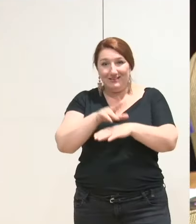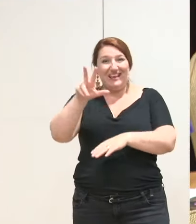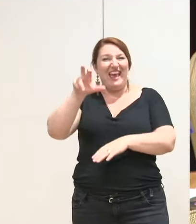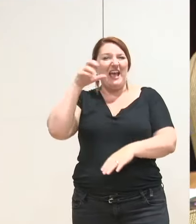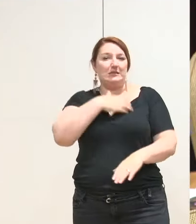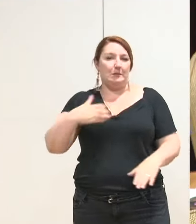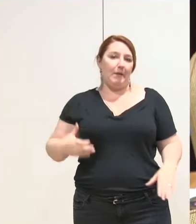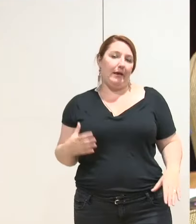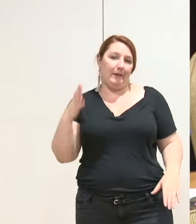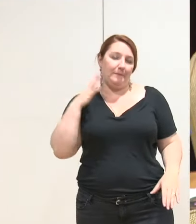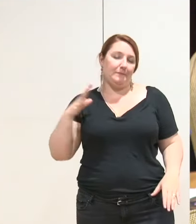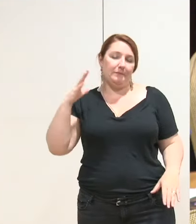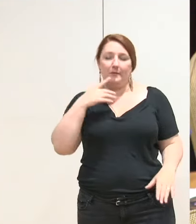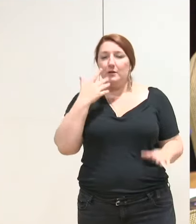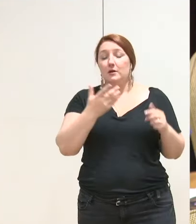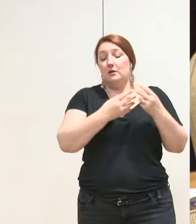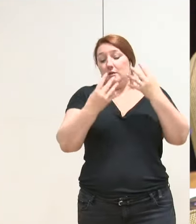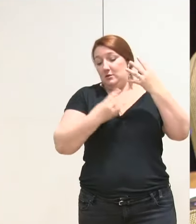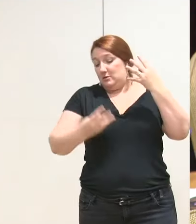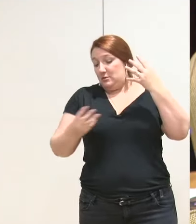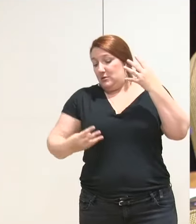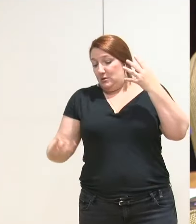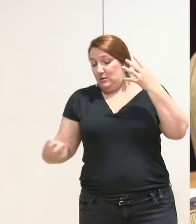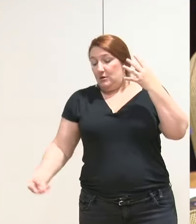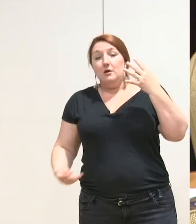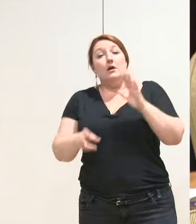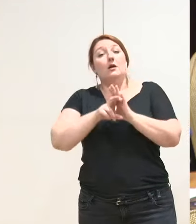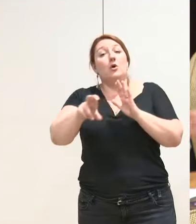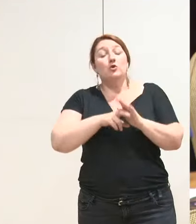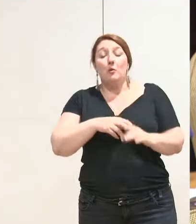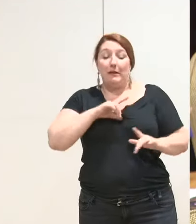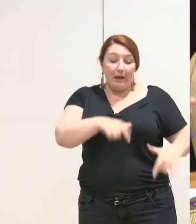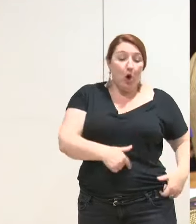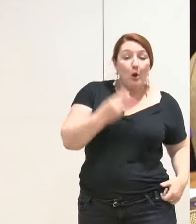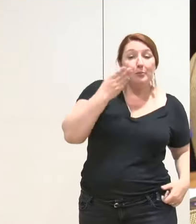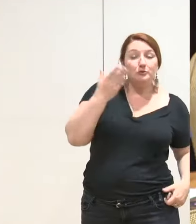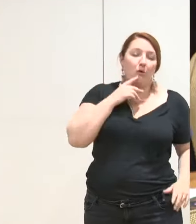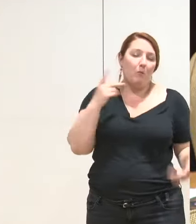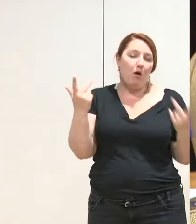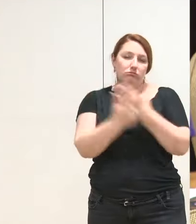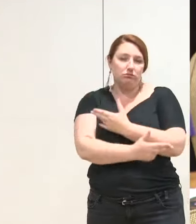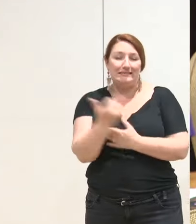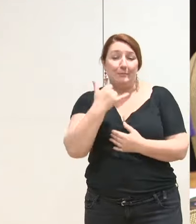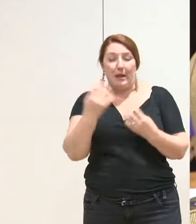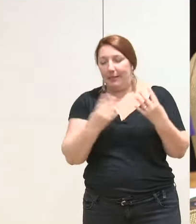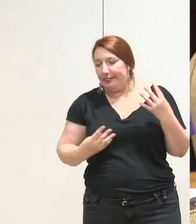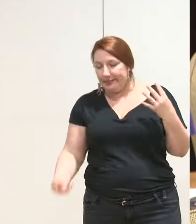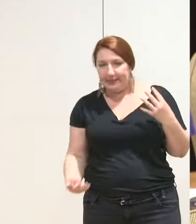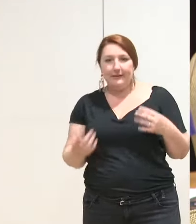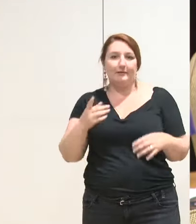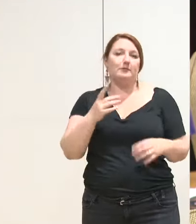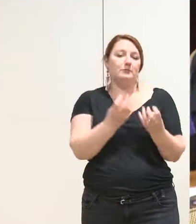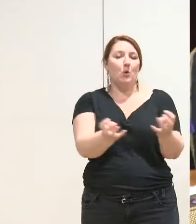précédente j'arrête là des attentes de toutes les écoles de Grenoble que nous recevons en tant que élu au conseil d'école